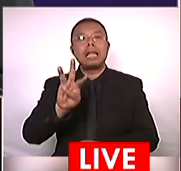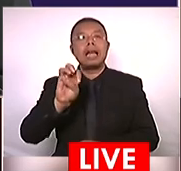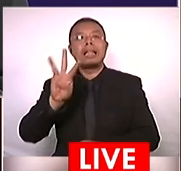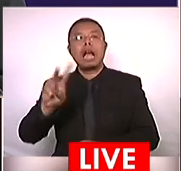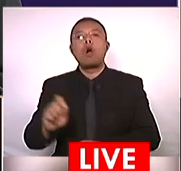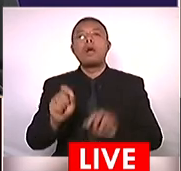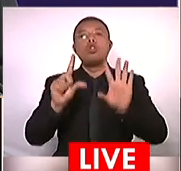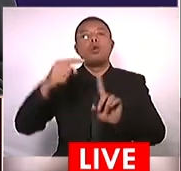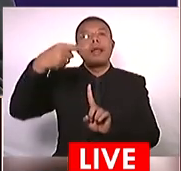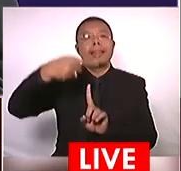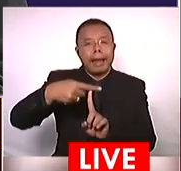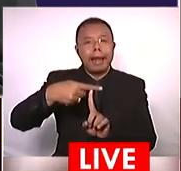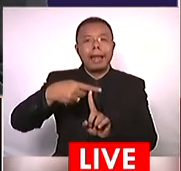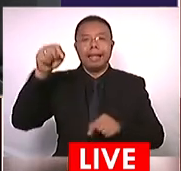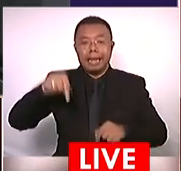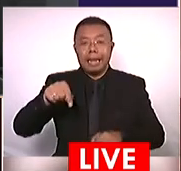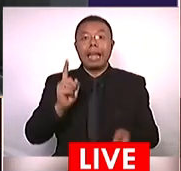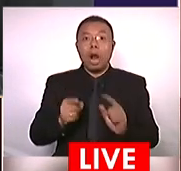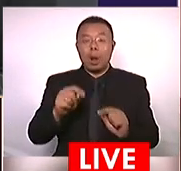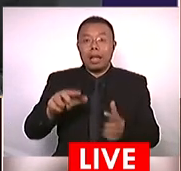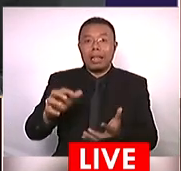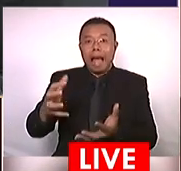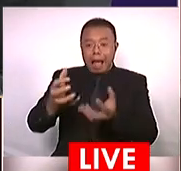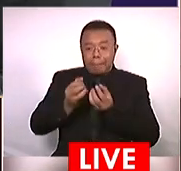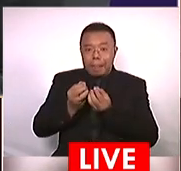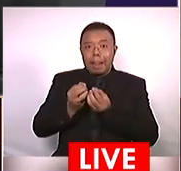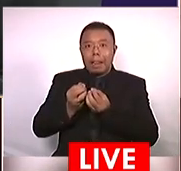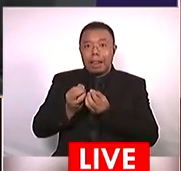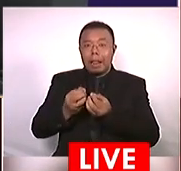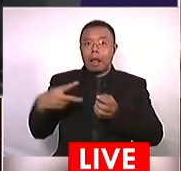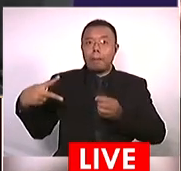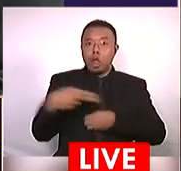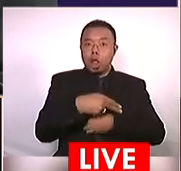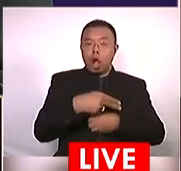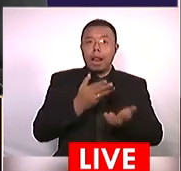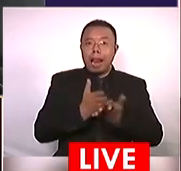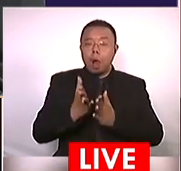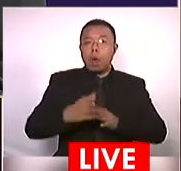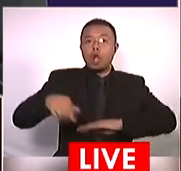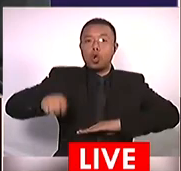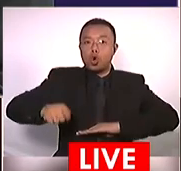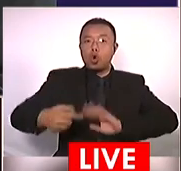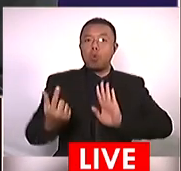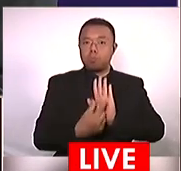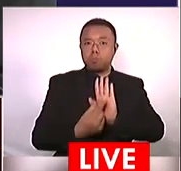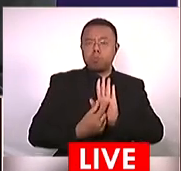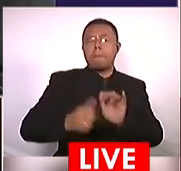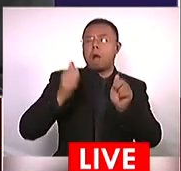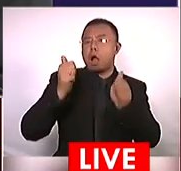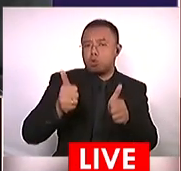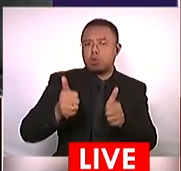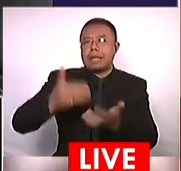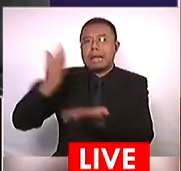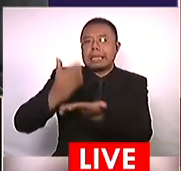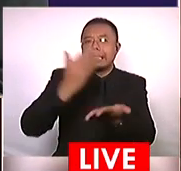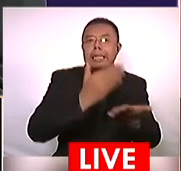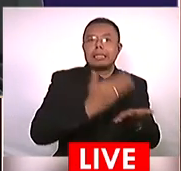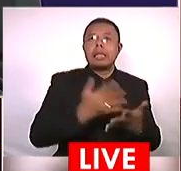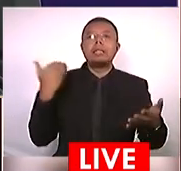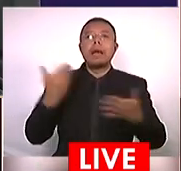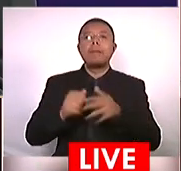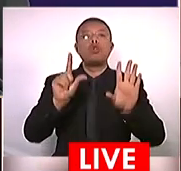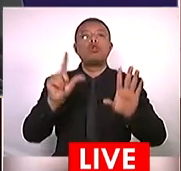233,7 triliun nah ini kalau kita pangkas melalui penegakan hukum yang benar ini bisa mencapai